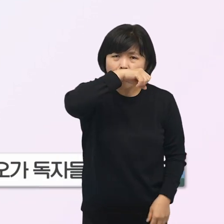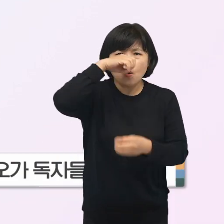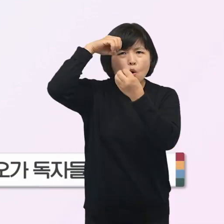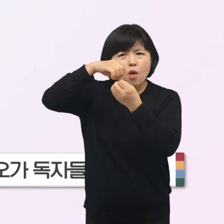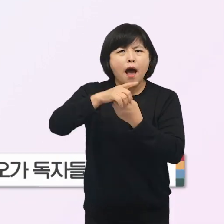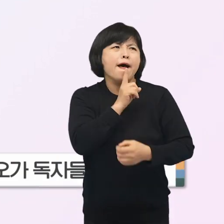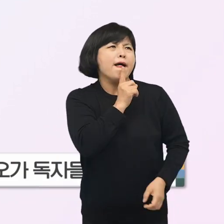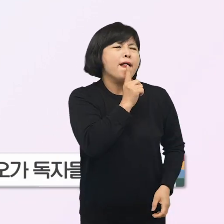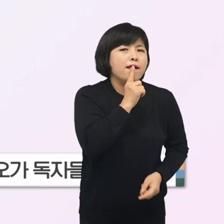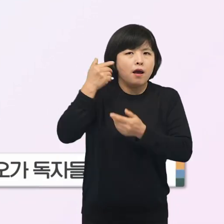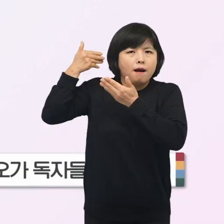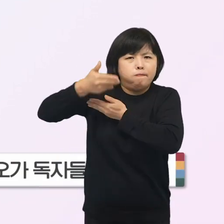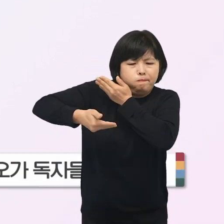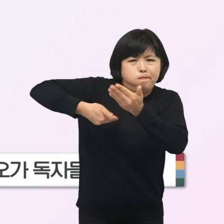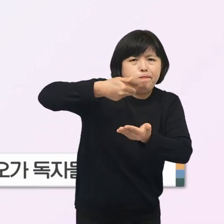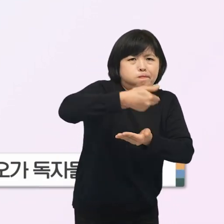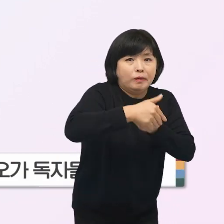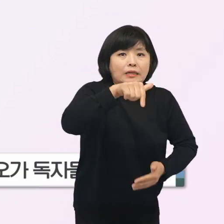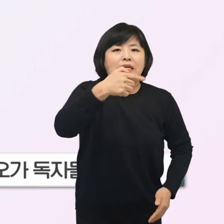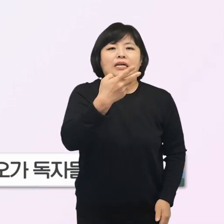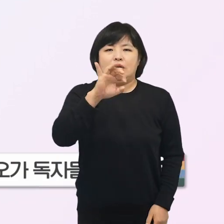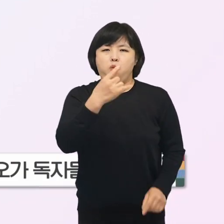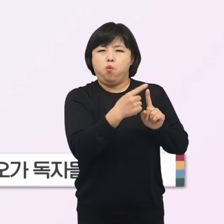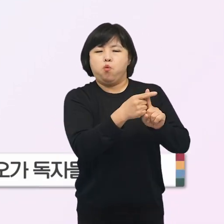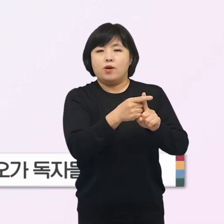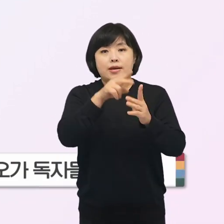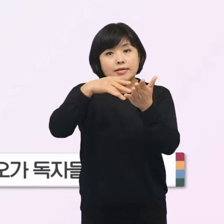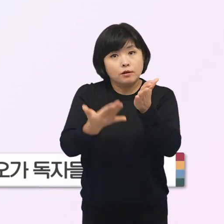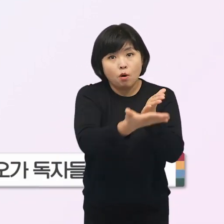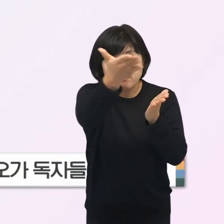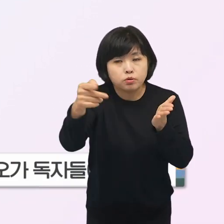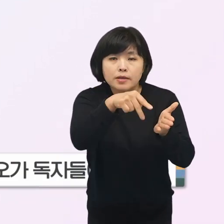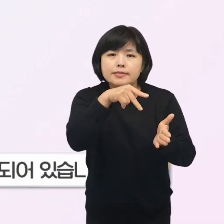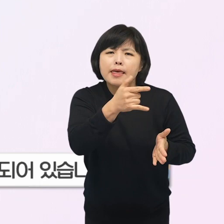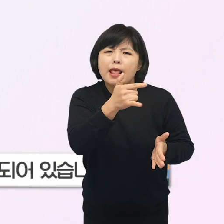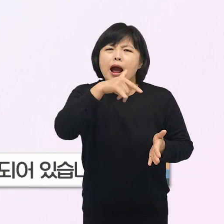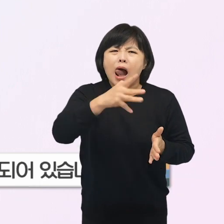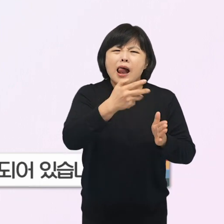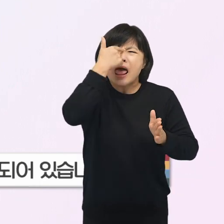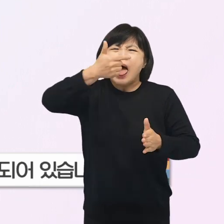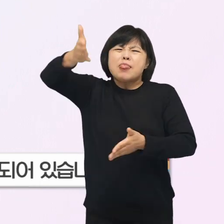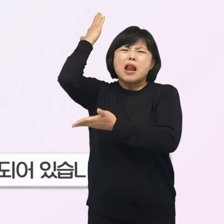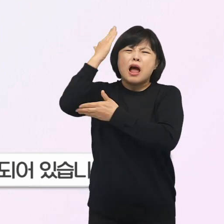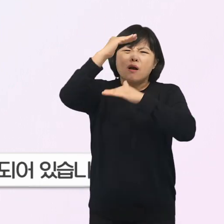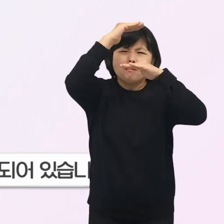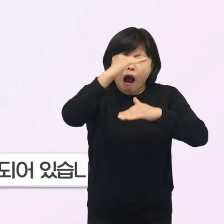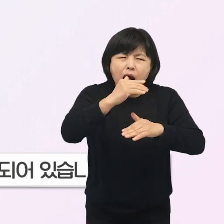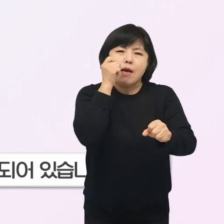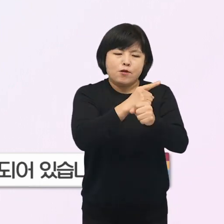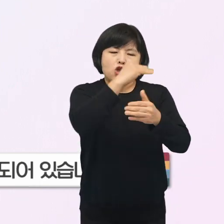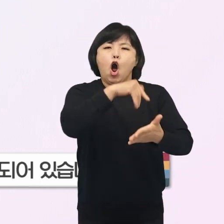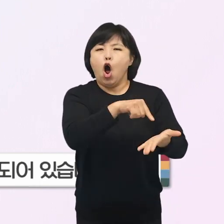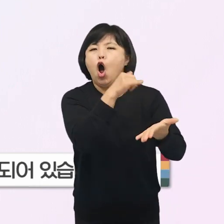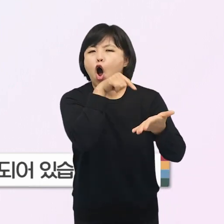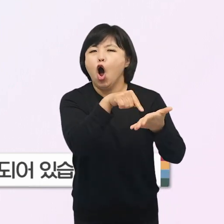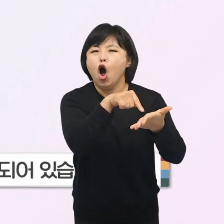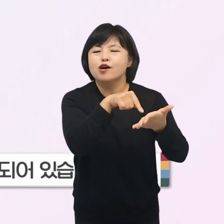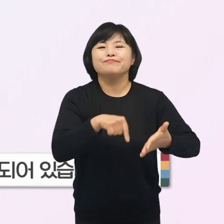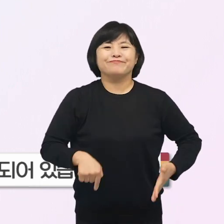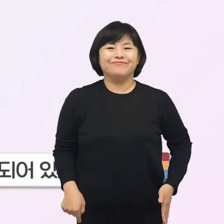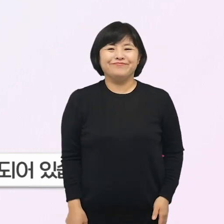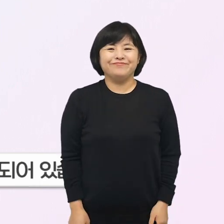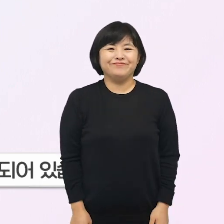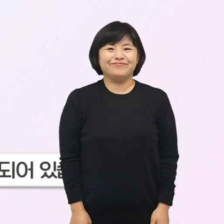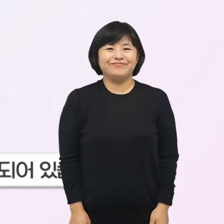아프리카의 전통적인 구술 전승가인 그리오가 독자들에게 세네갈의 옛 이야기를 들려주는 구조로